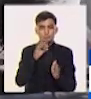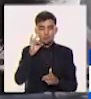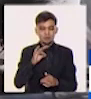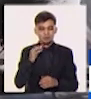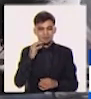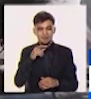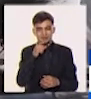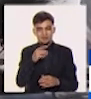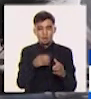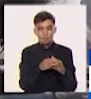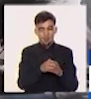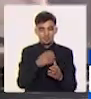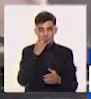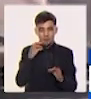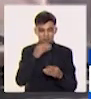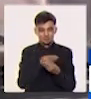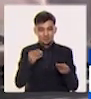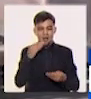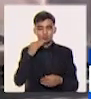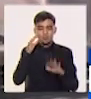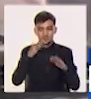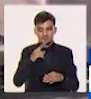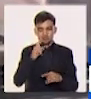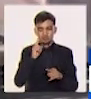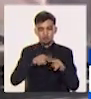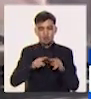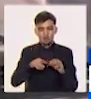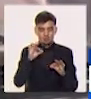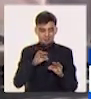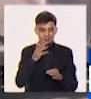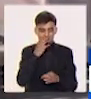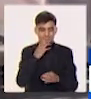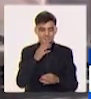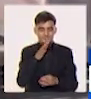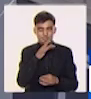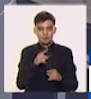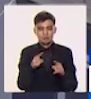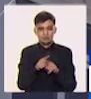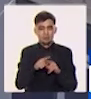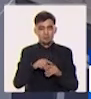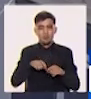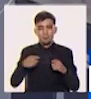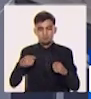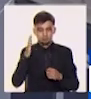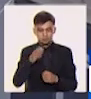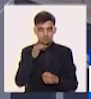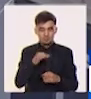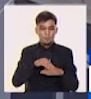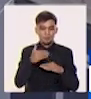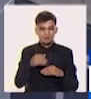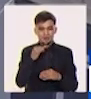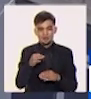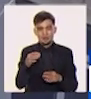қамтамасыз етіп отырған компания болса, Ақтөбеде алдағы жылу маусымы кеш басталуы әбден мүмкін деп отыр. Сөздерінше тұрғындар мекеме алдындағы